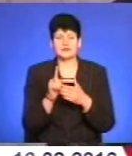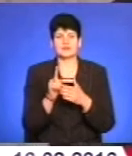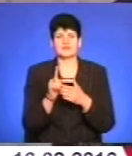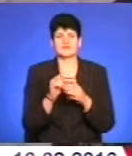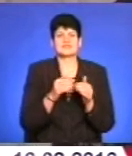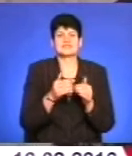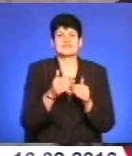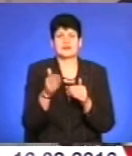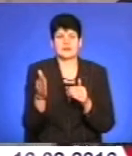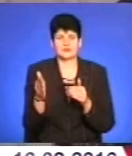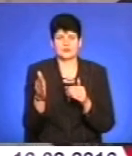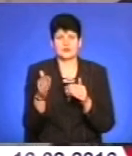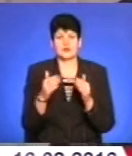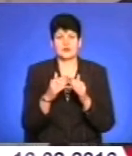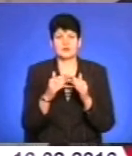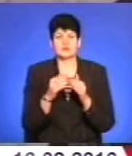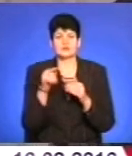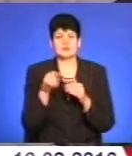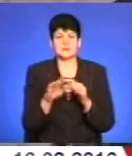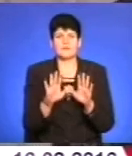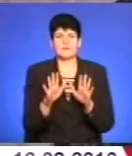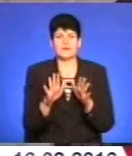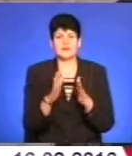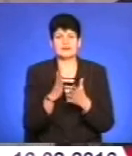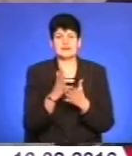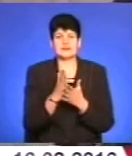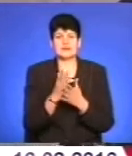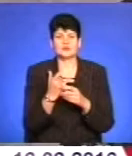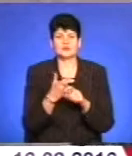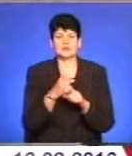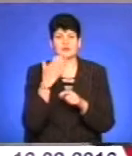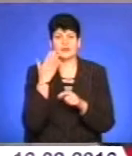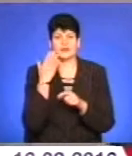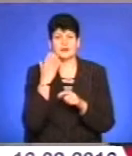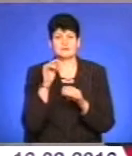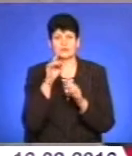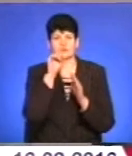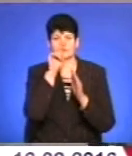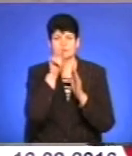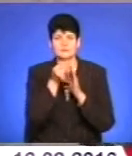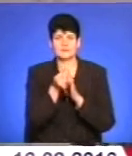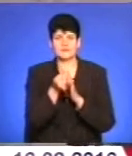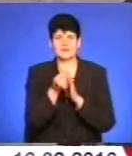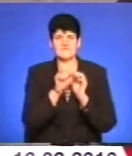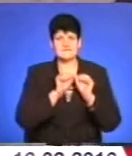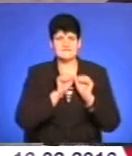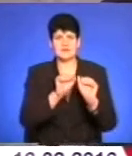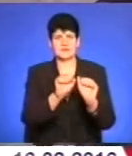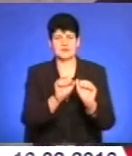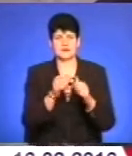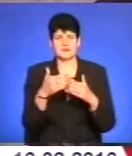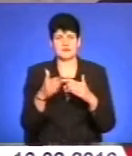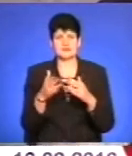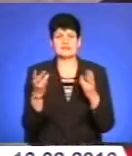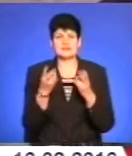хати, що в даний момент є дуже легким способом проникнення шляхом вибиття їх. Тому